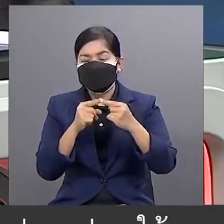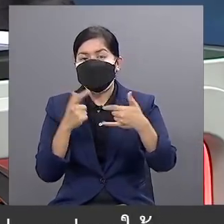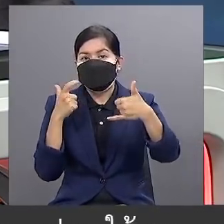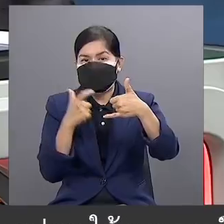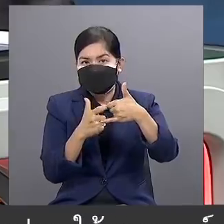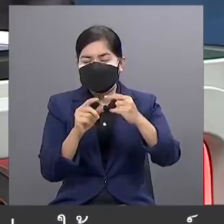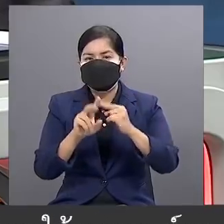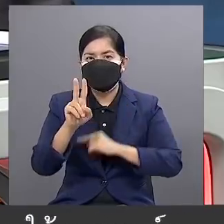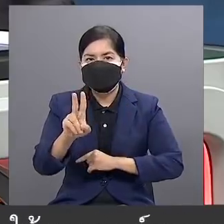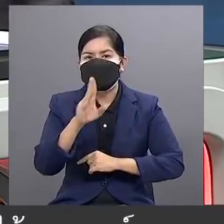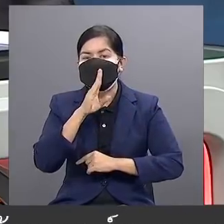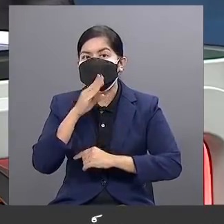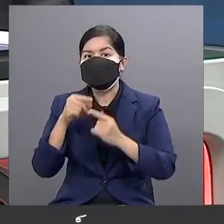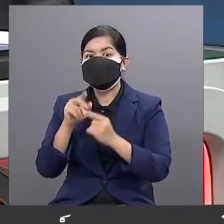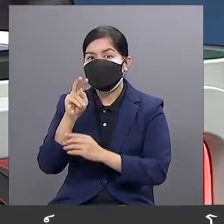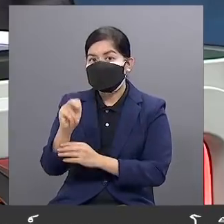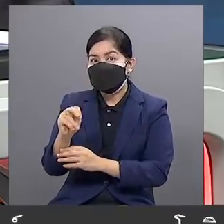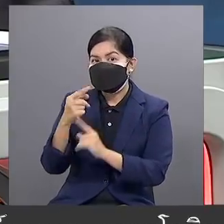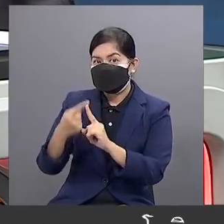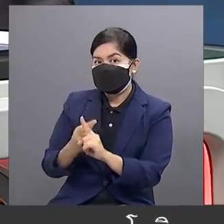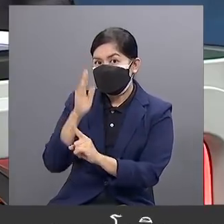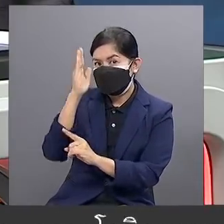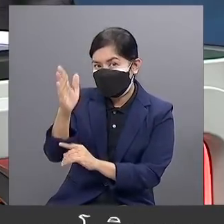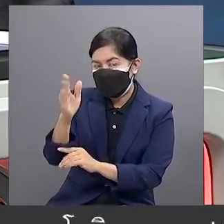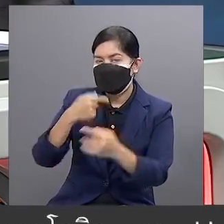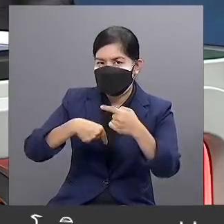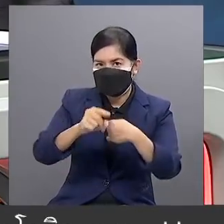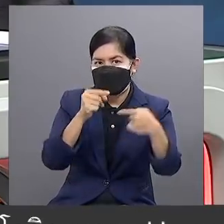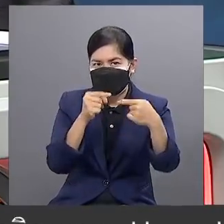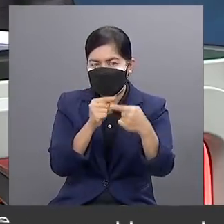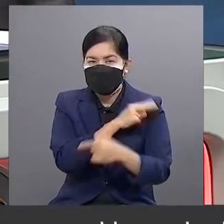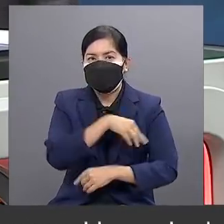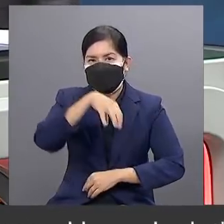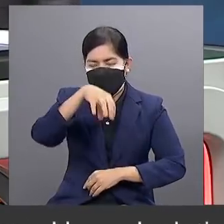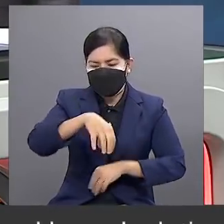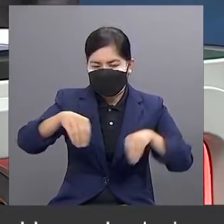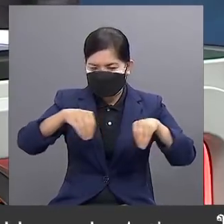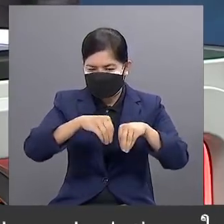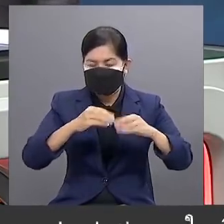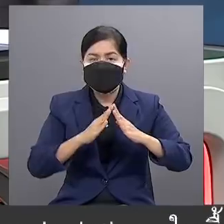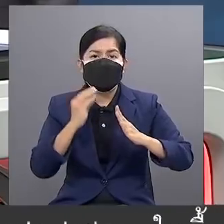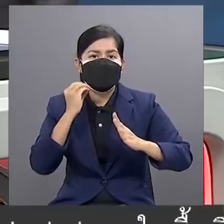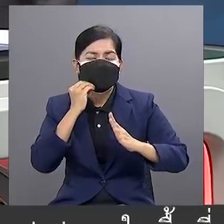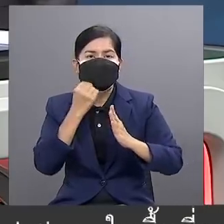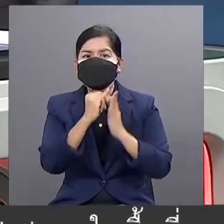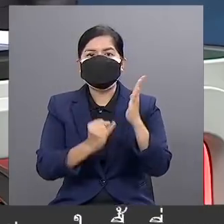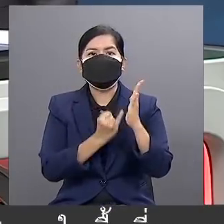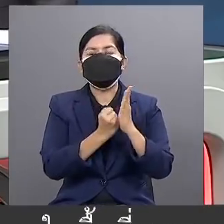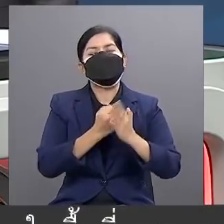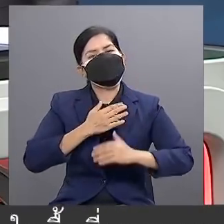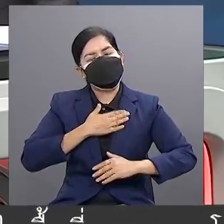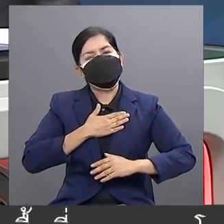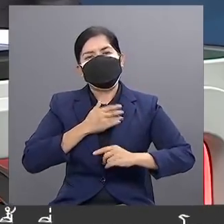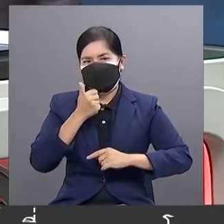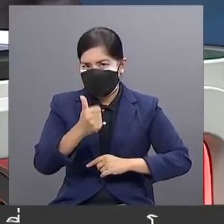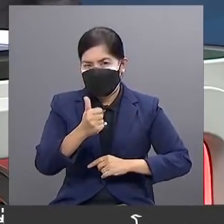ควรจะไปที่โงพยาบาลใล้บ้านไปแจ้งวาอยากจะฉีดใลบ้าน ไม่อยากจะเดนทางมาที่บางซือแล้วนะคะซึ่งทาง